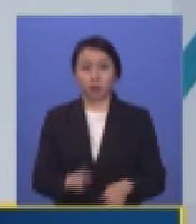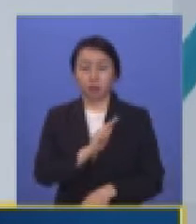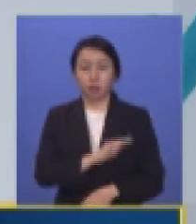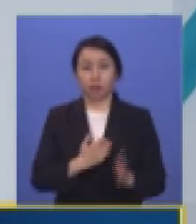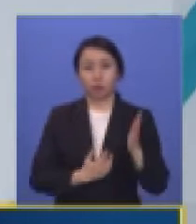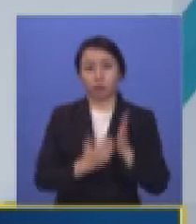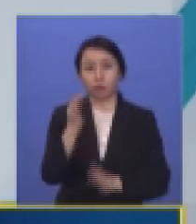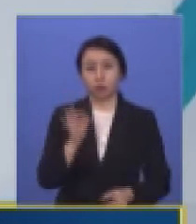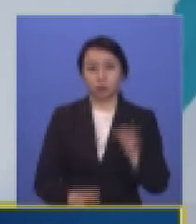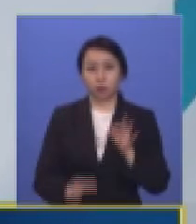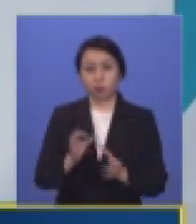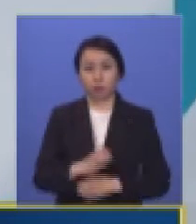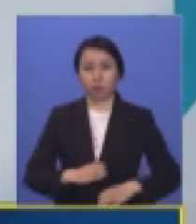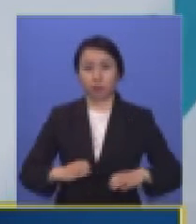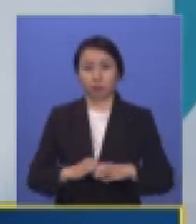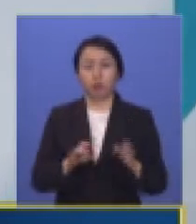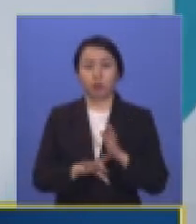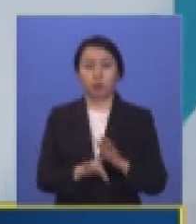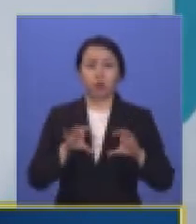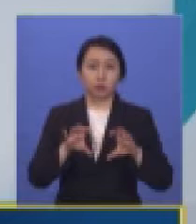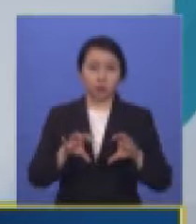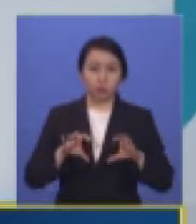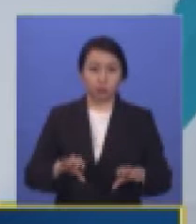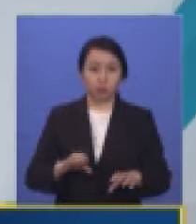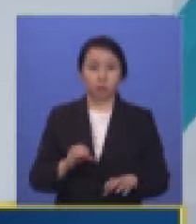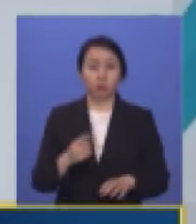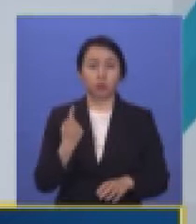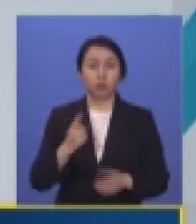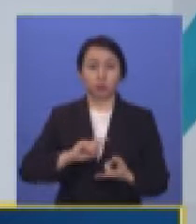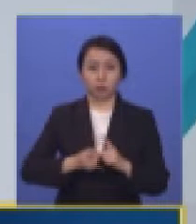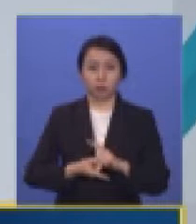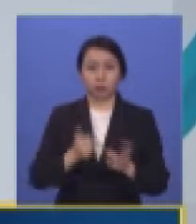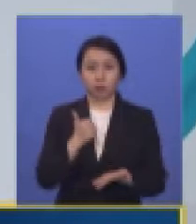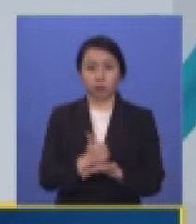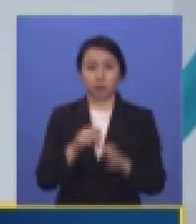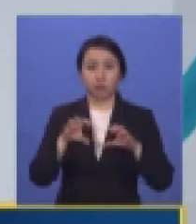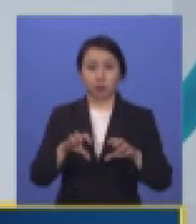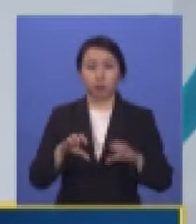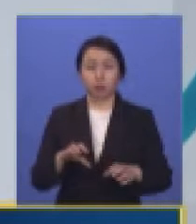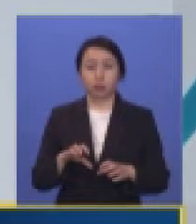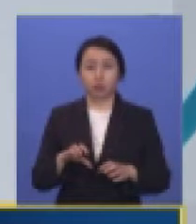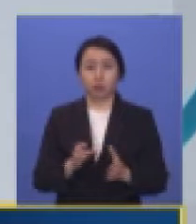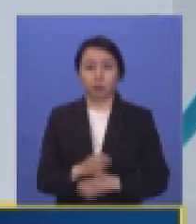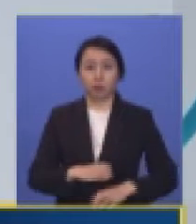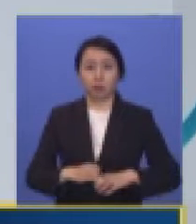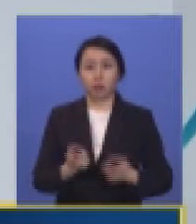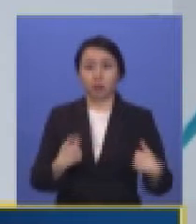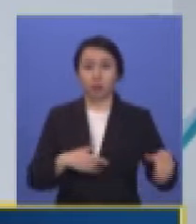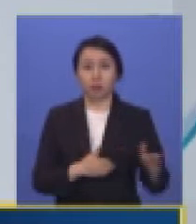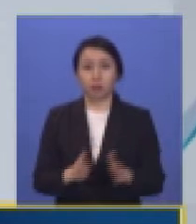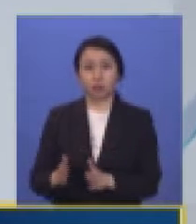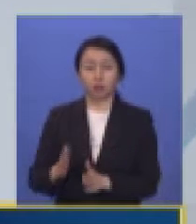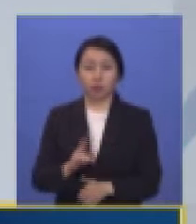и организация работы Высшего судебного совета определяются законом. Еще одно из изменений в Конституцию – это